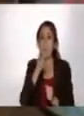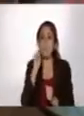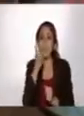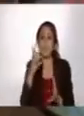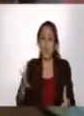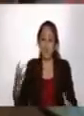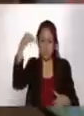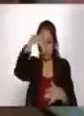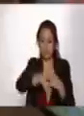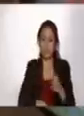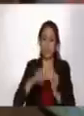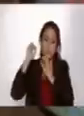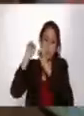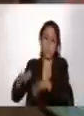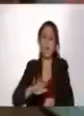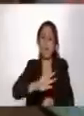برام عمل فيه ايه.